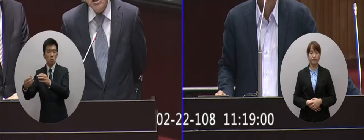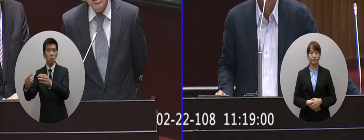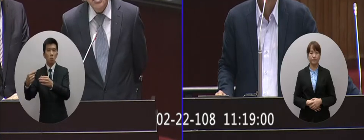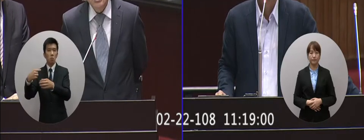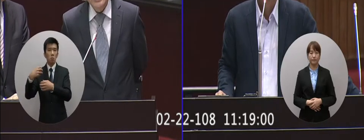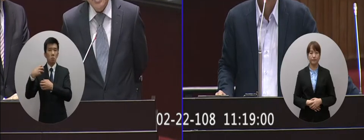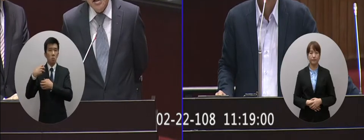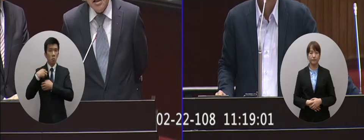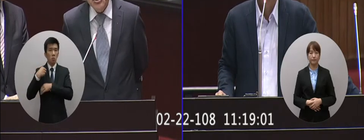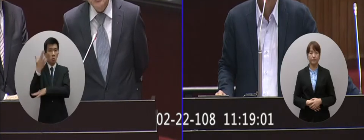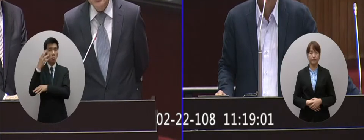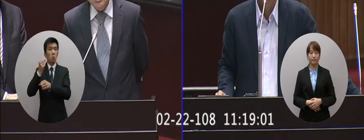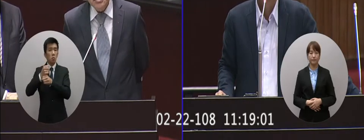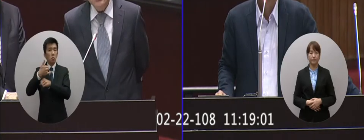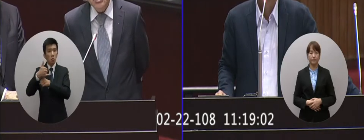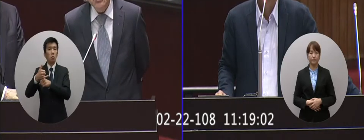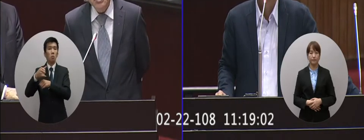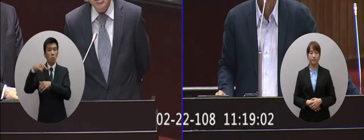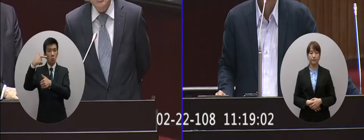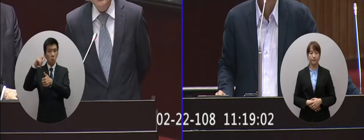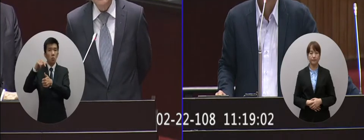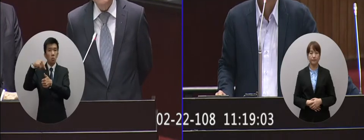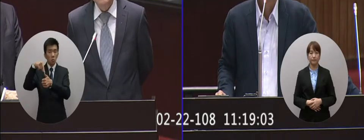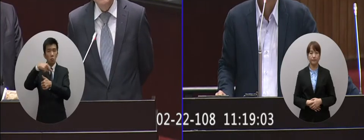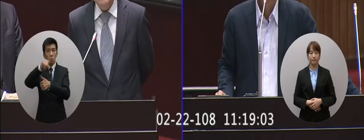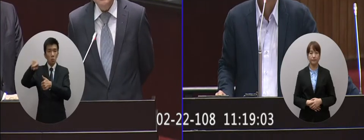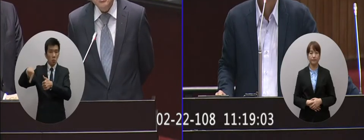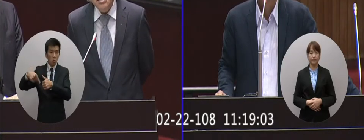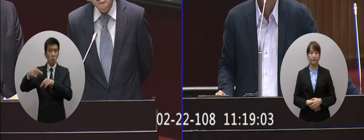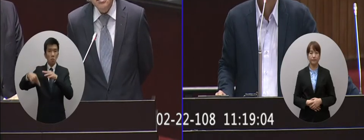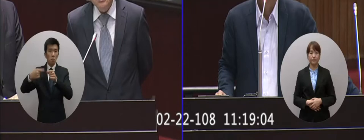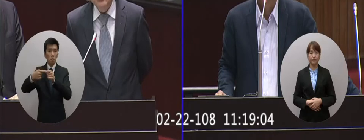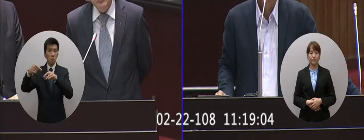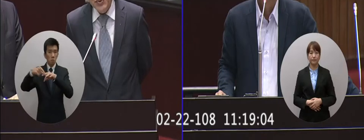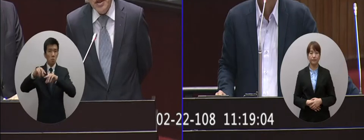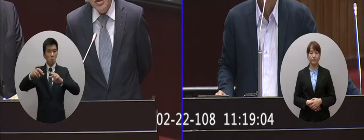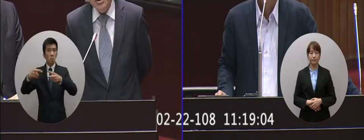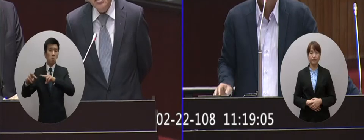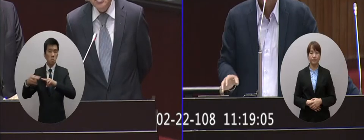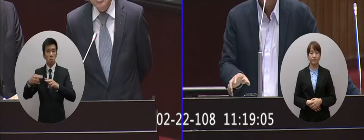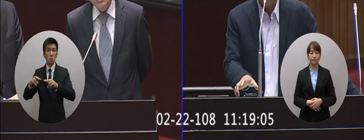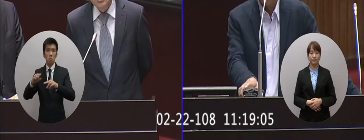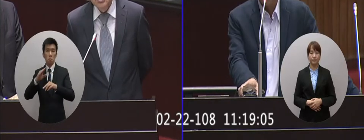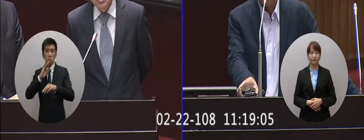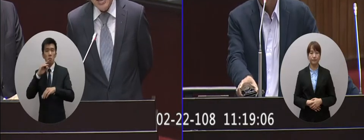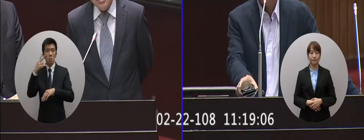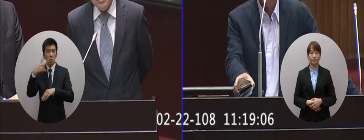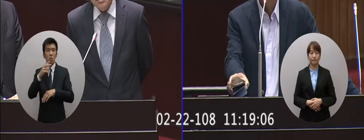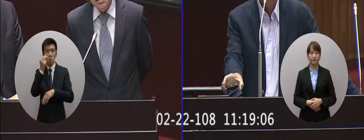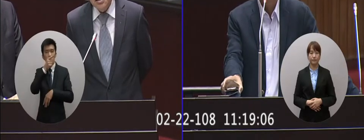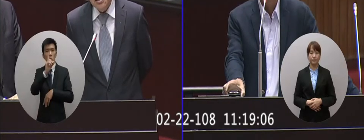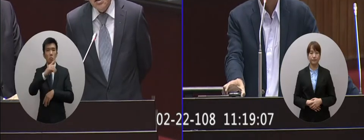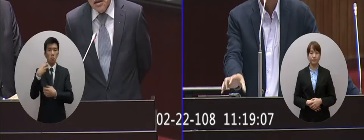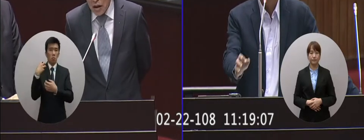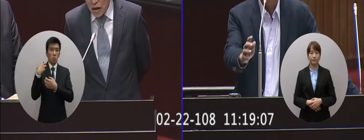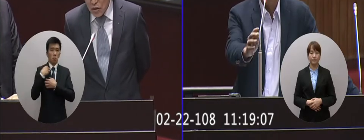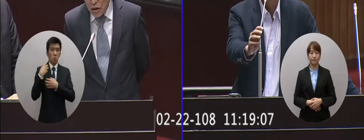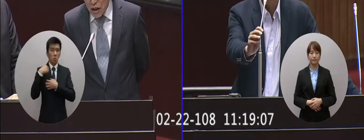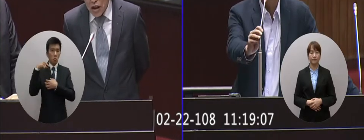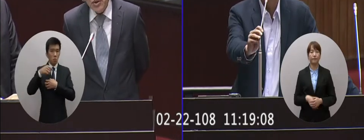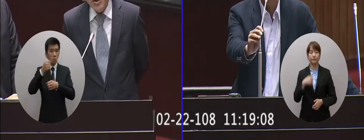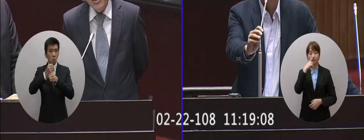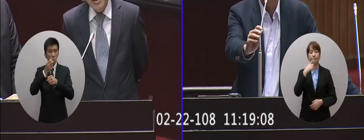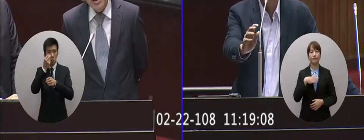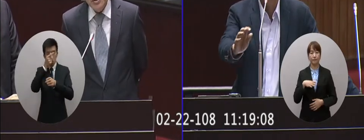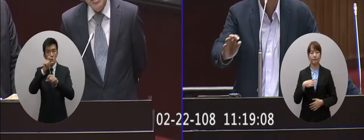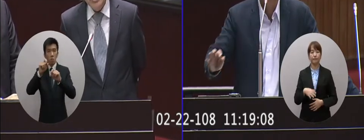工教一起改革，那军人真的是因为他一个特性真的是很不一样，所以整个大的这个， 我知道，